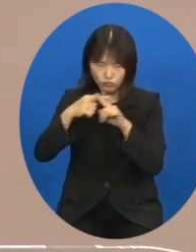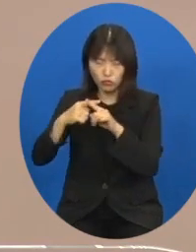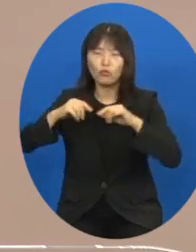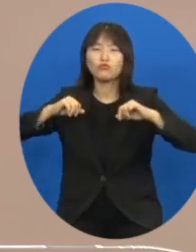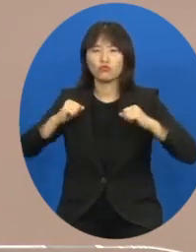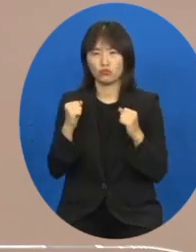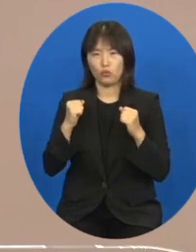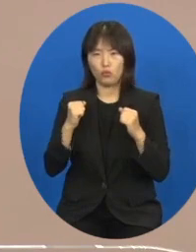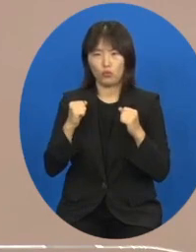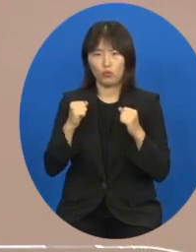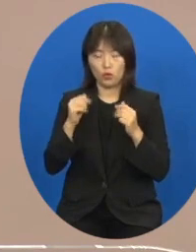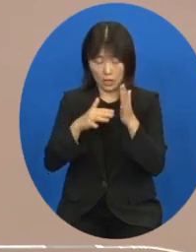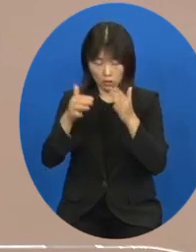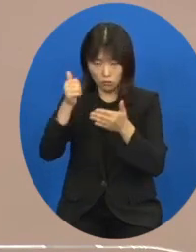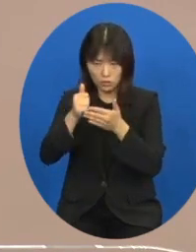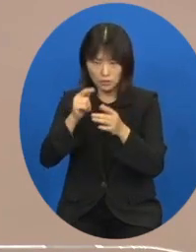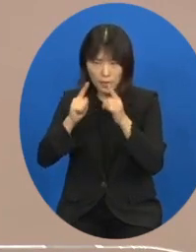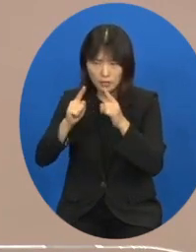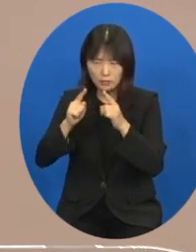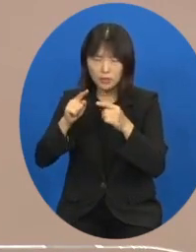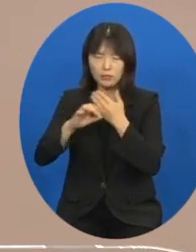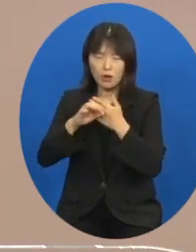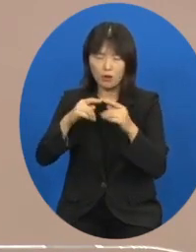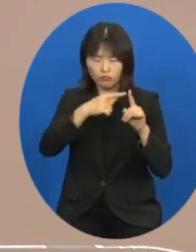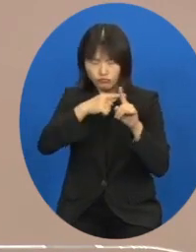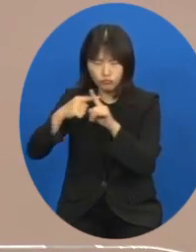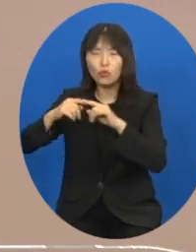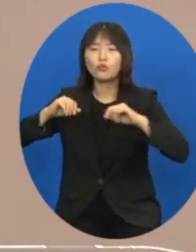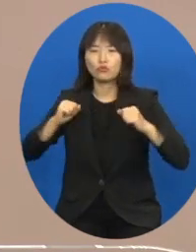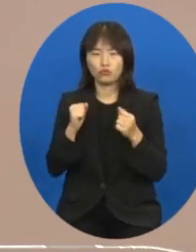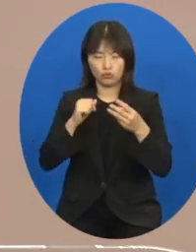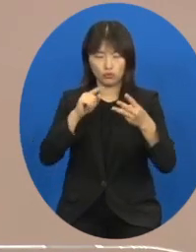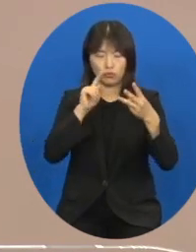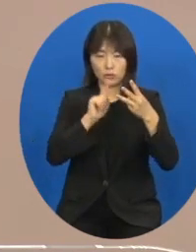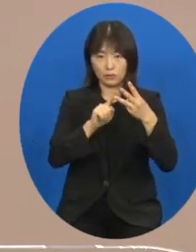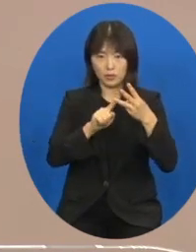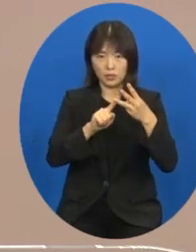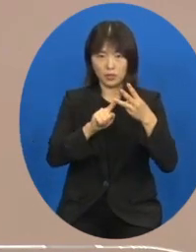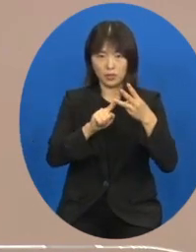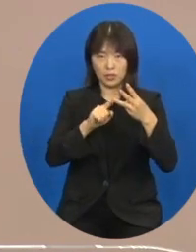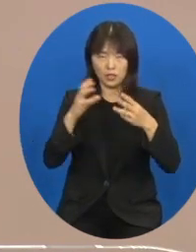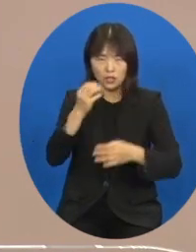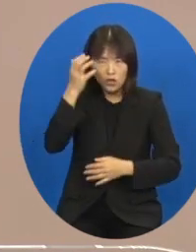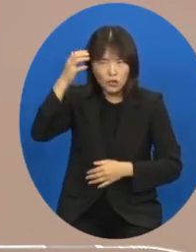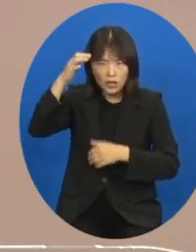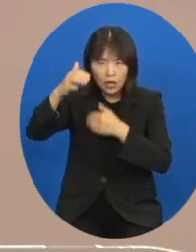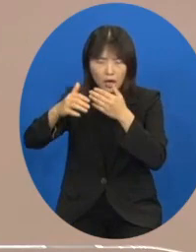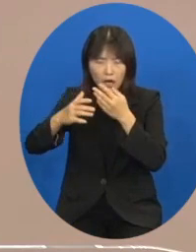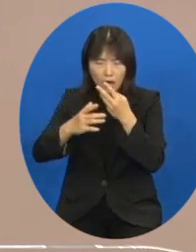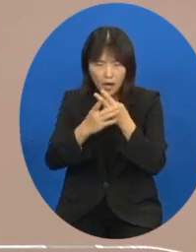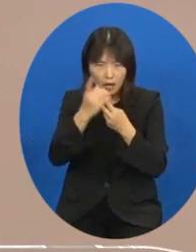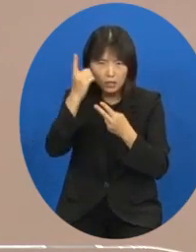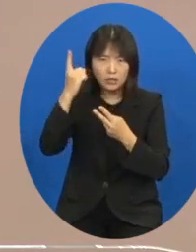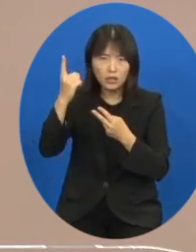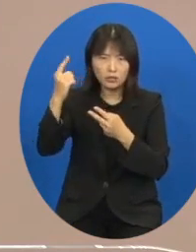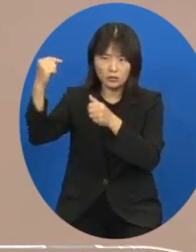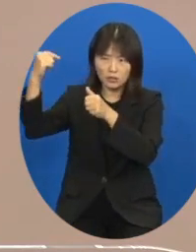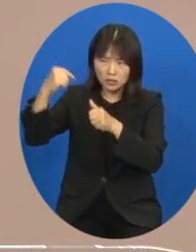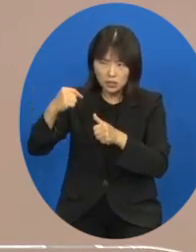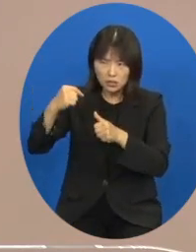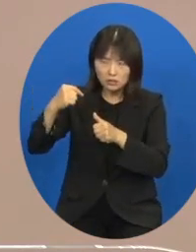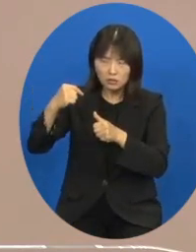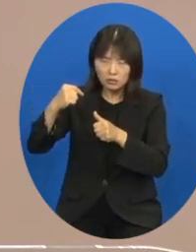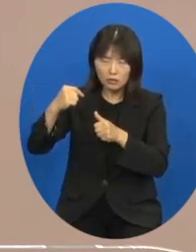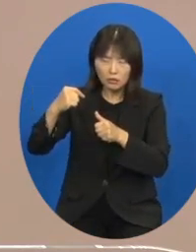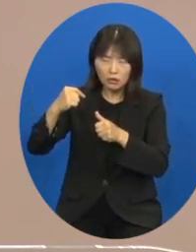거예요. 예수님의 말씀이다. 그러면 무조건 순종해요. 세 번째, 성령의 하나 되신 것이 반드시